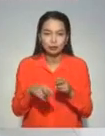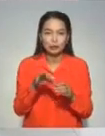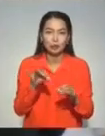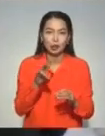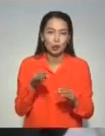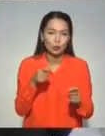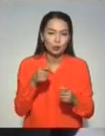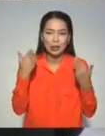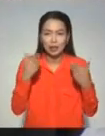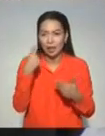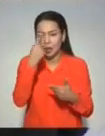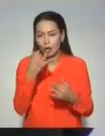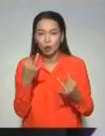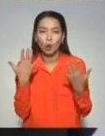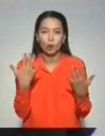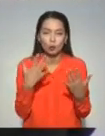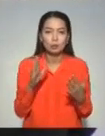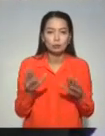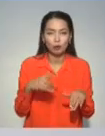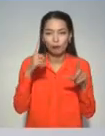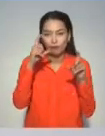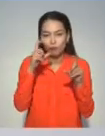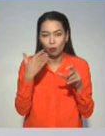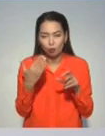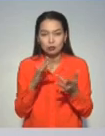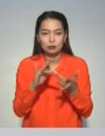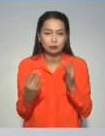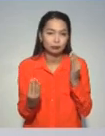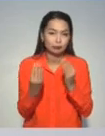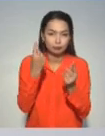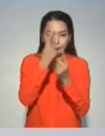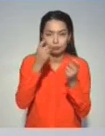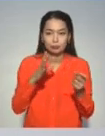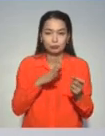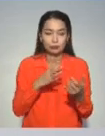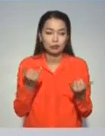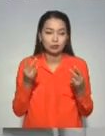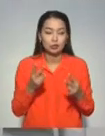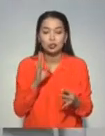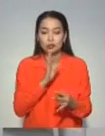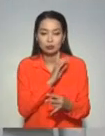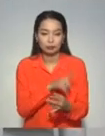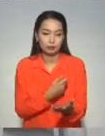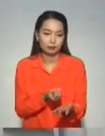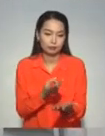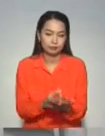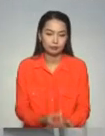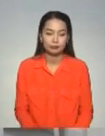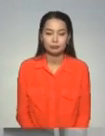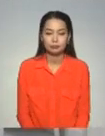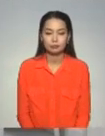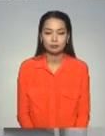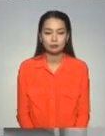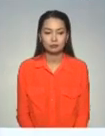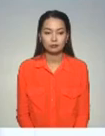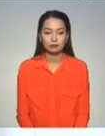ножом тело, лицо и руки. А затем фото своей жертвы выложил в соцсети. Пострадавшая сейчас в